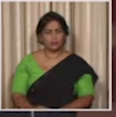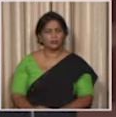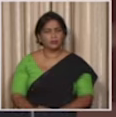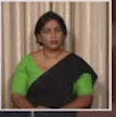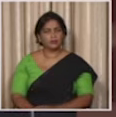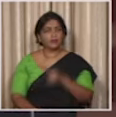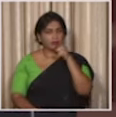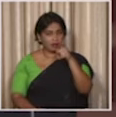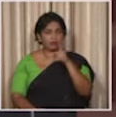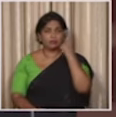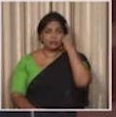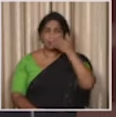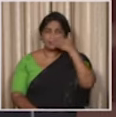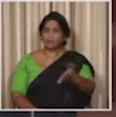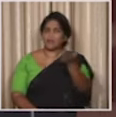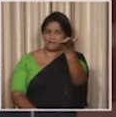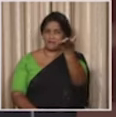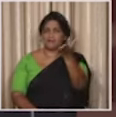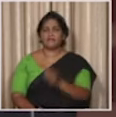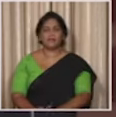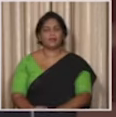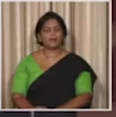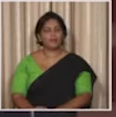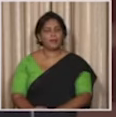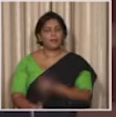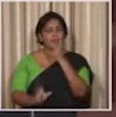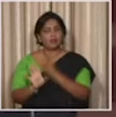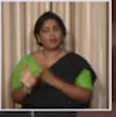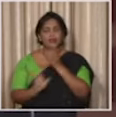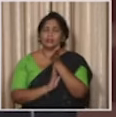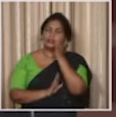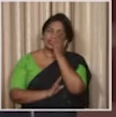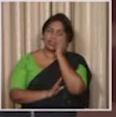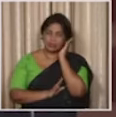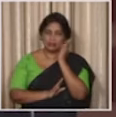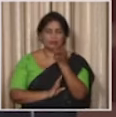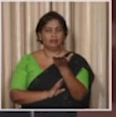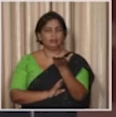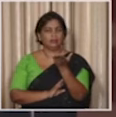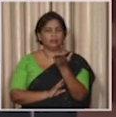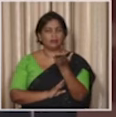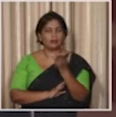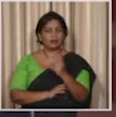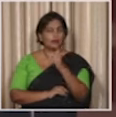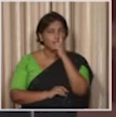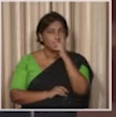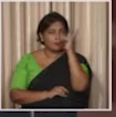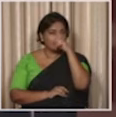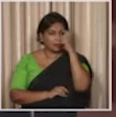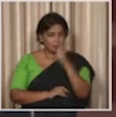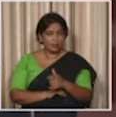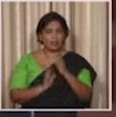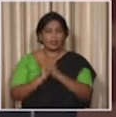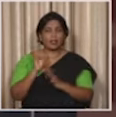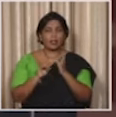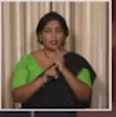ඔබතුමාට තියෙනවා ඊට වඩා හැකියාව. මේගොල්ලෝ අවුරුදු තුනක් බුදීගෙන හිටියා. එක්කෙනෙක්ගේ පඩිය මේ